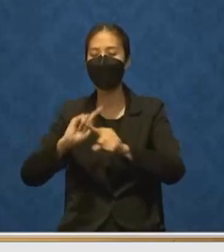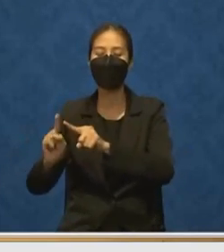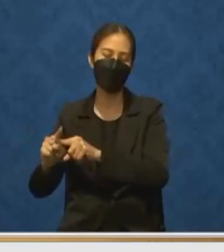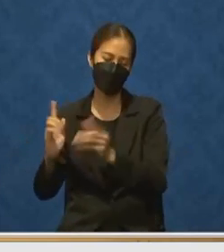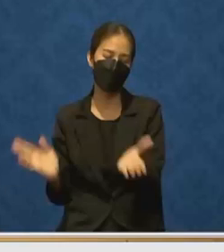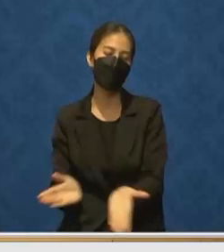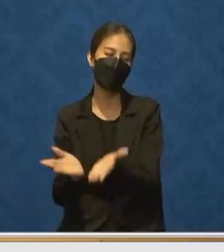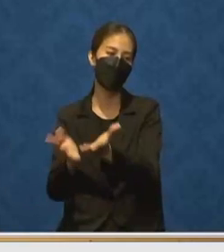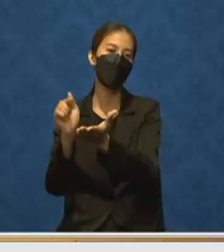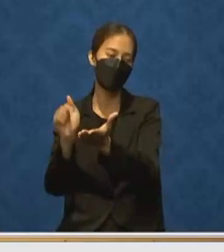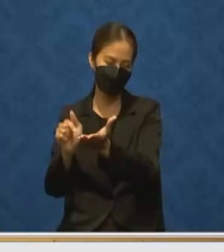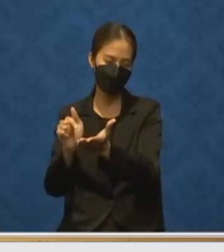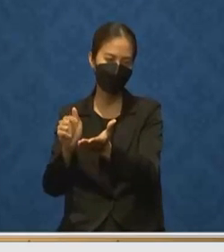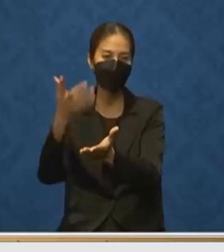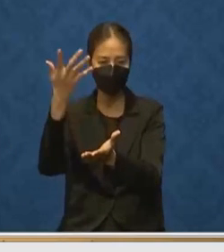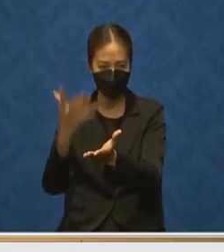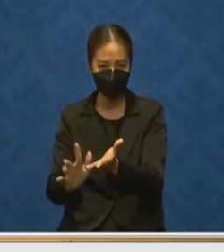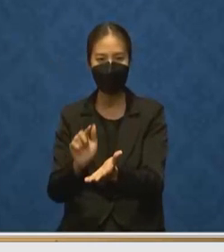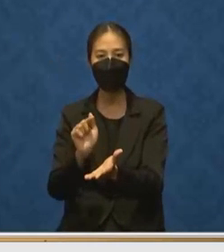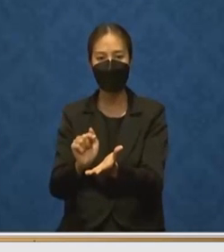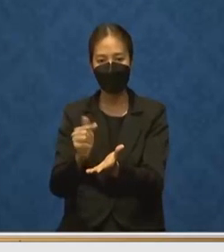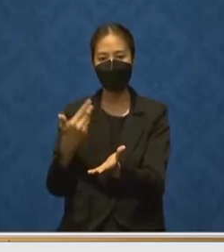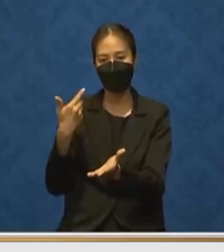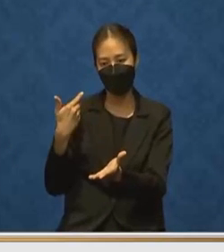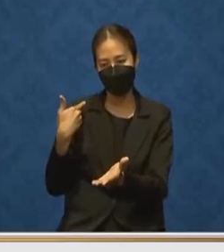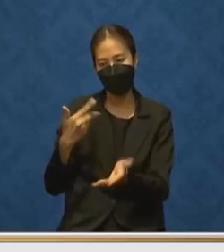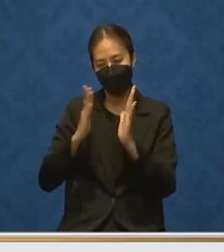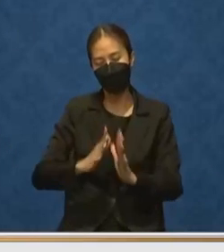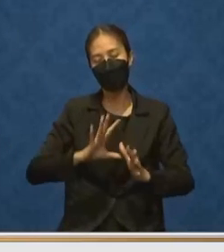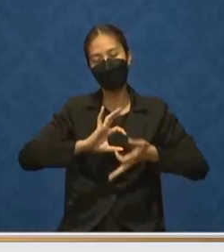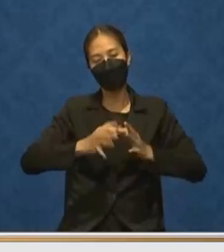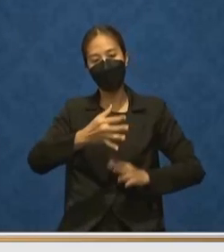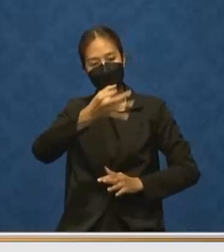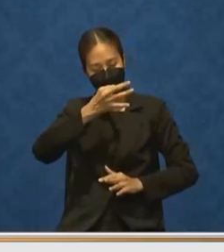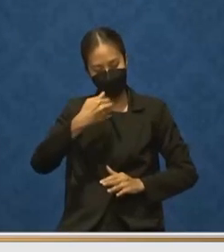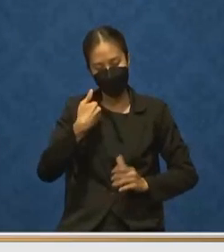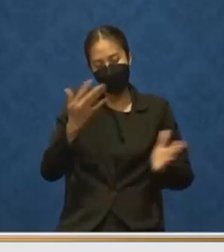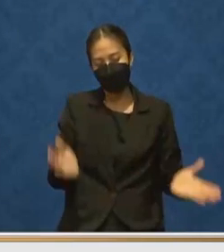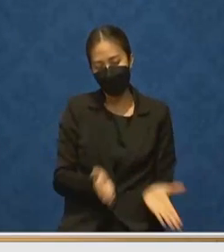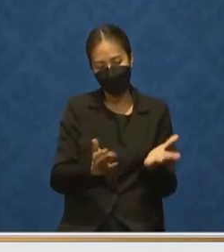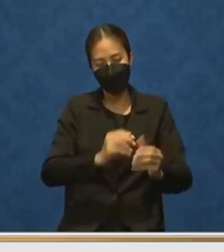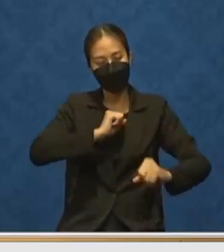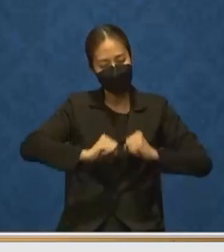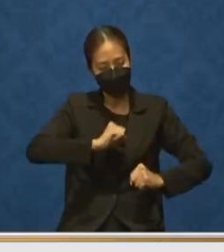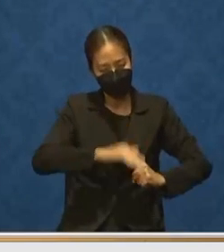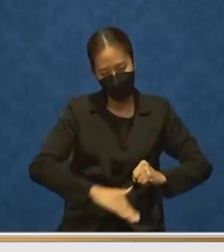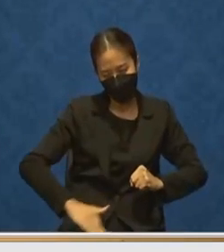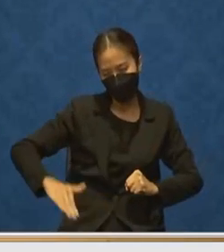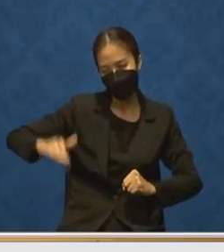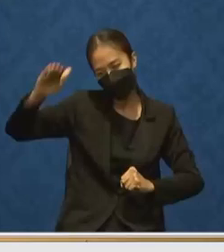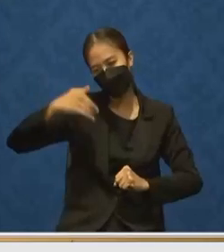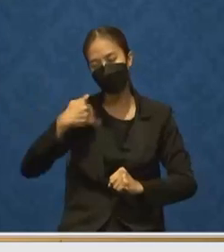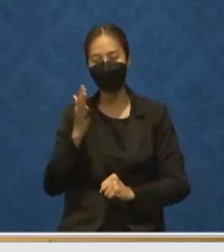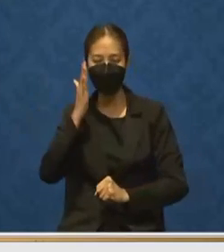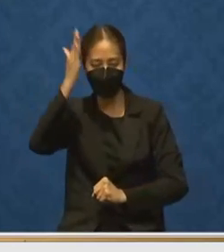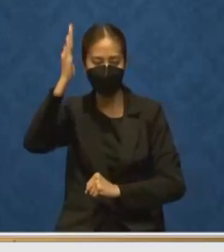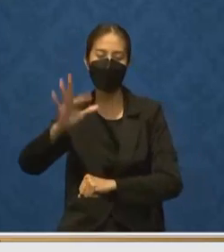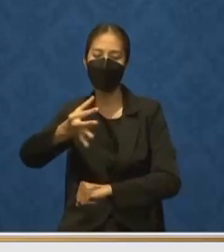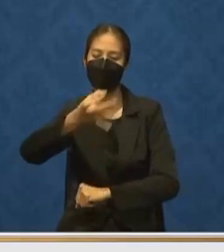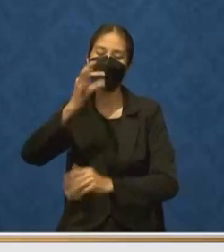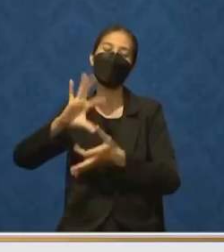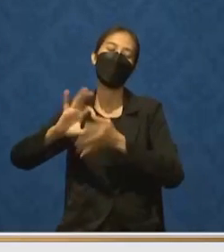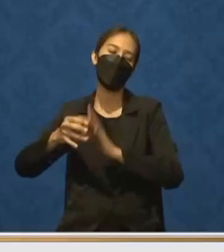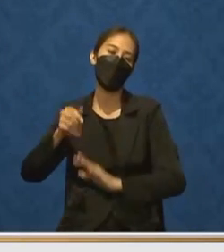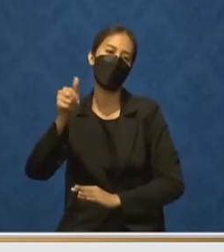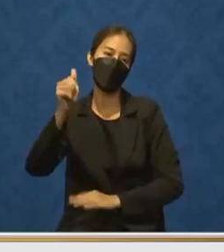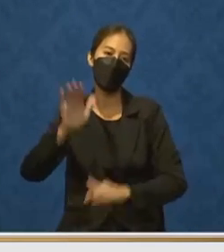การรวมทั้งส่งเสริมการพัฒนานักกีฬาของชาติตั้งแต่ระดับเยาวชนเพื่อจะพัฒนาสู่ความเป็นเลิศด้านกีฬาอาชีพไม่น้อยกว่า